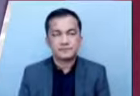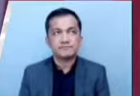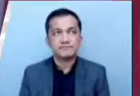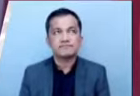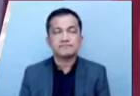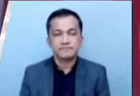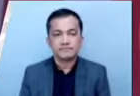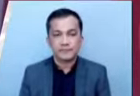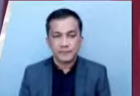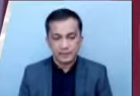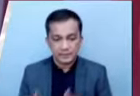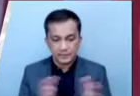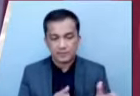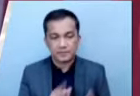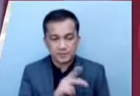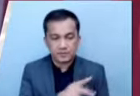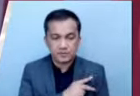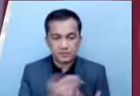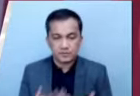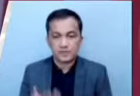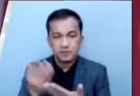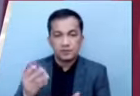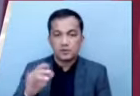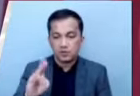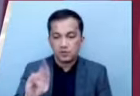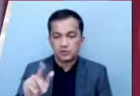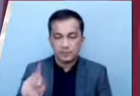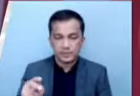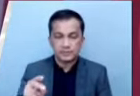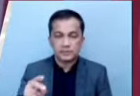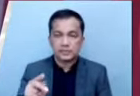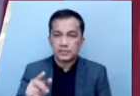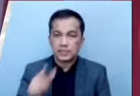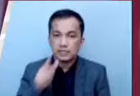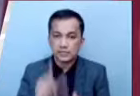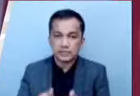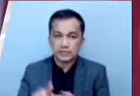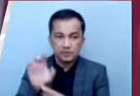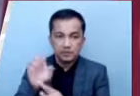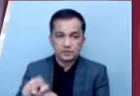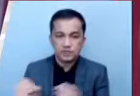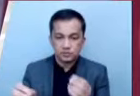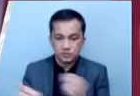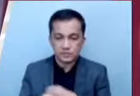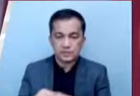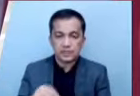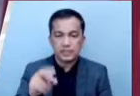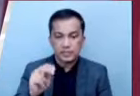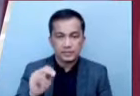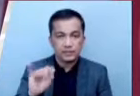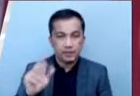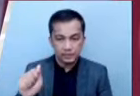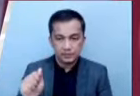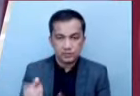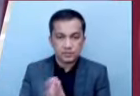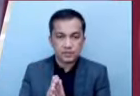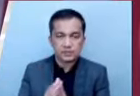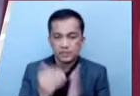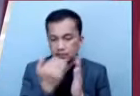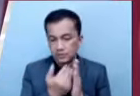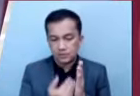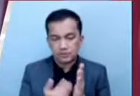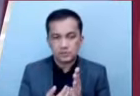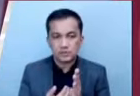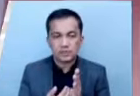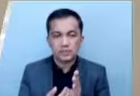Samantala, personal na inihain ang Ombudsman ng Sampina sa opisina ng National Food Authority o NFA para hingin ang listahan ng ilan nitong